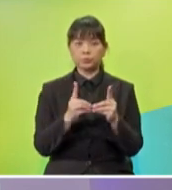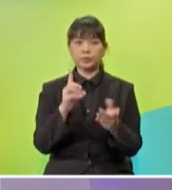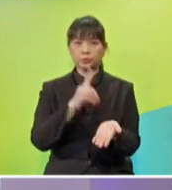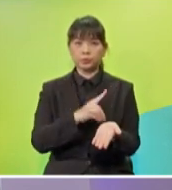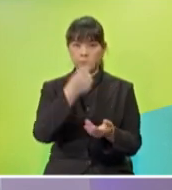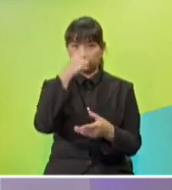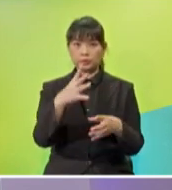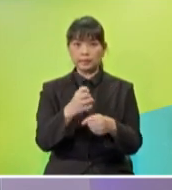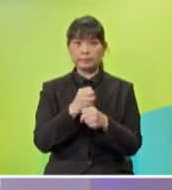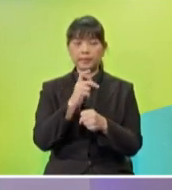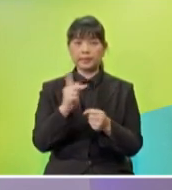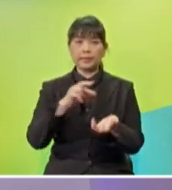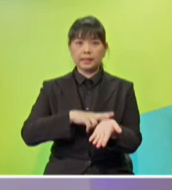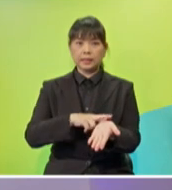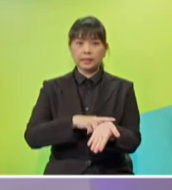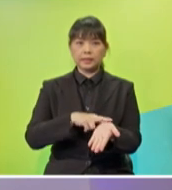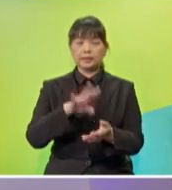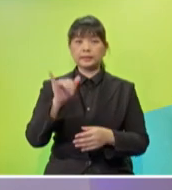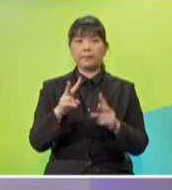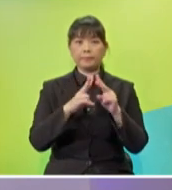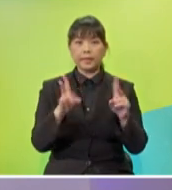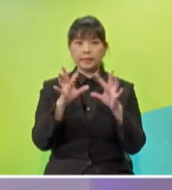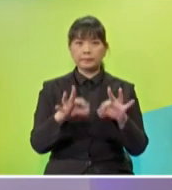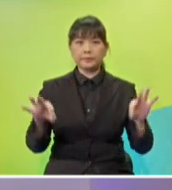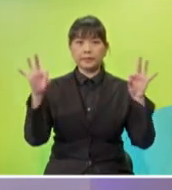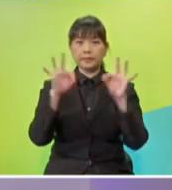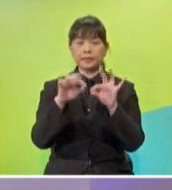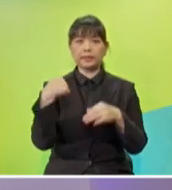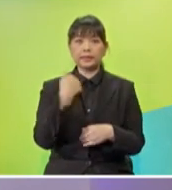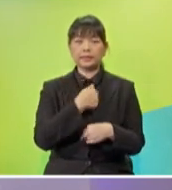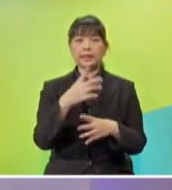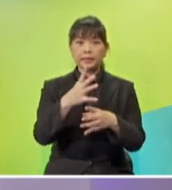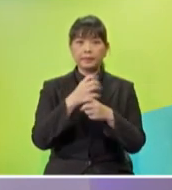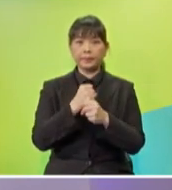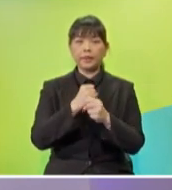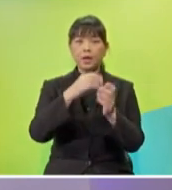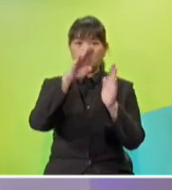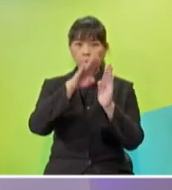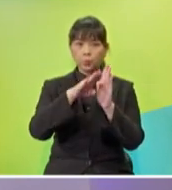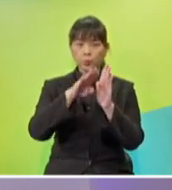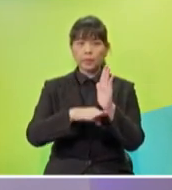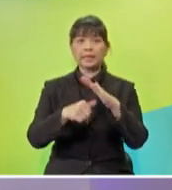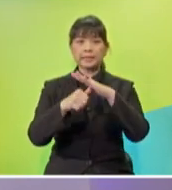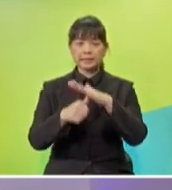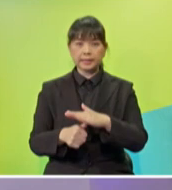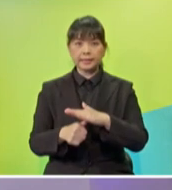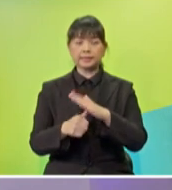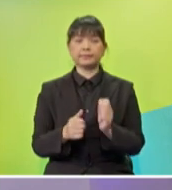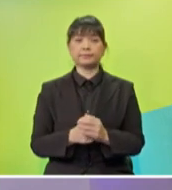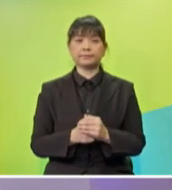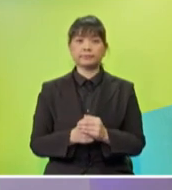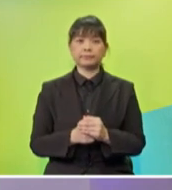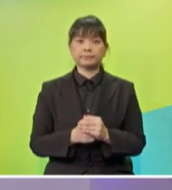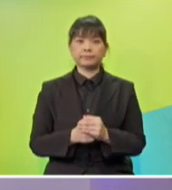rawatan yang paling penting kita dapat mengurangkan stres yaitu tekanan hidup